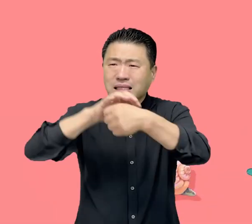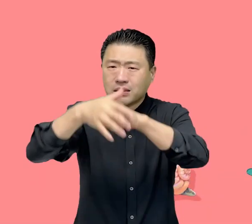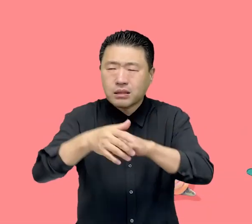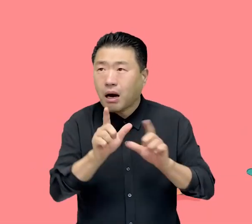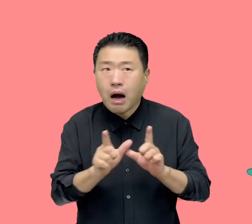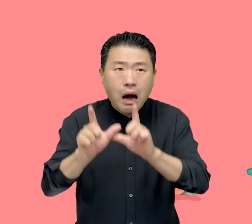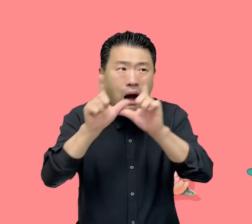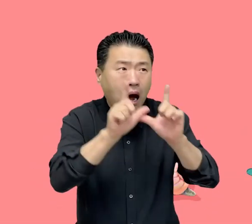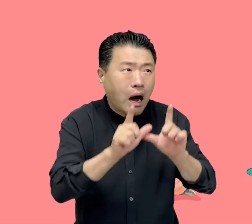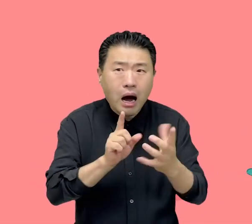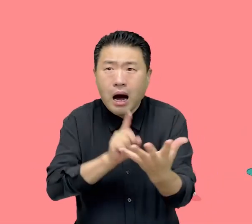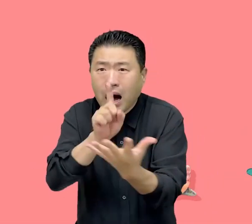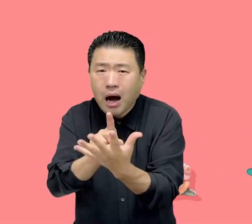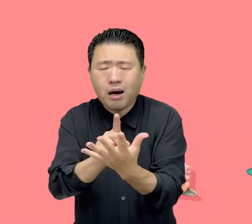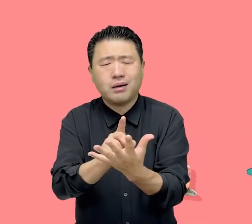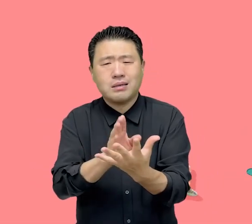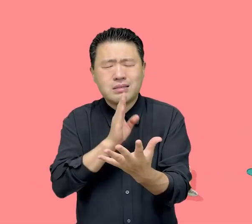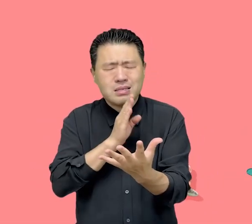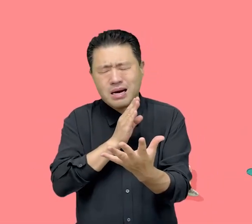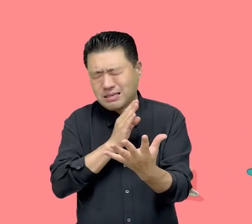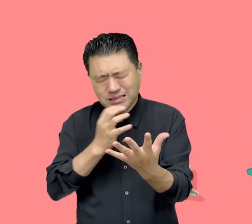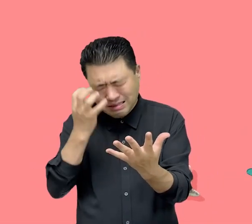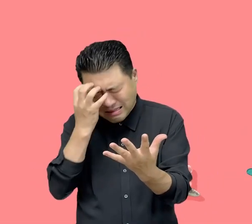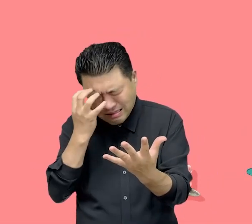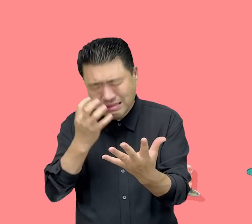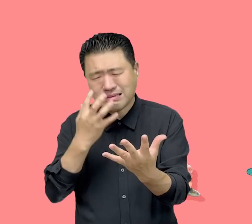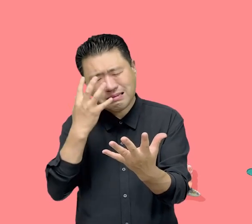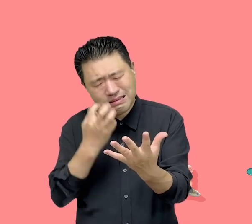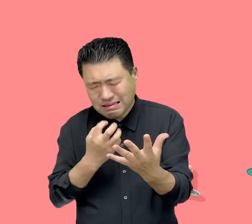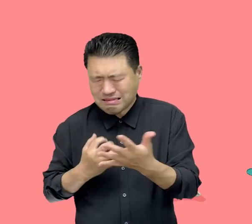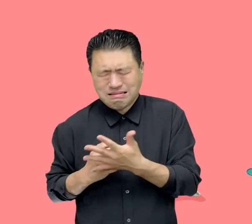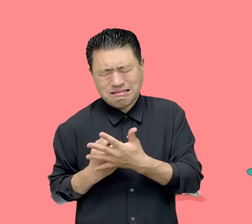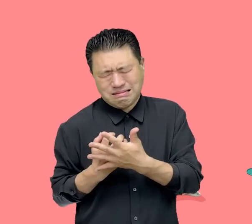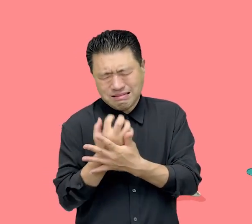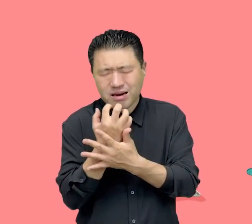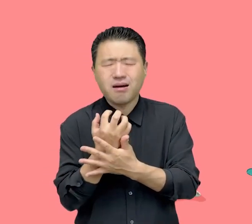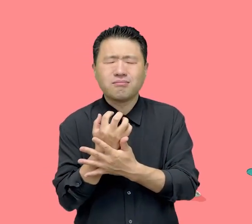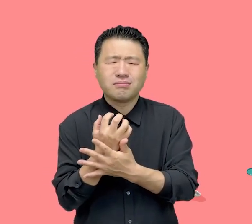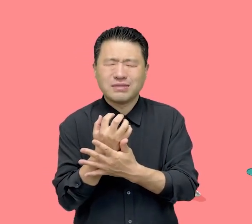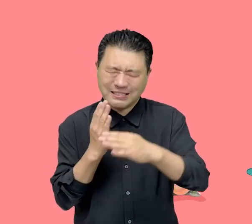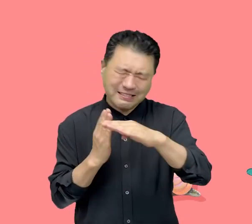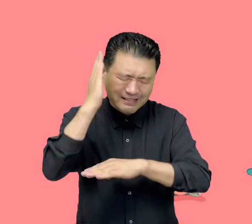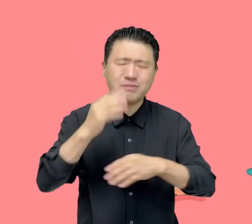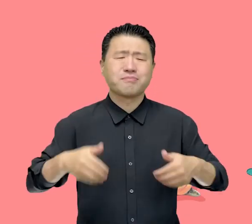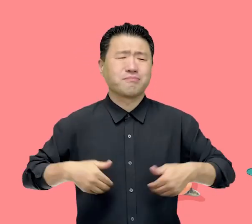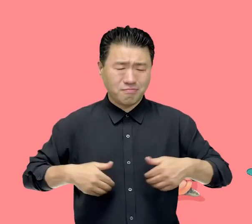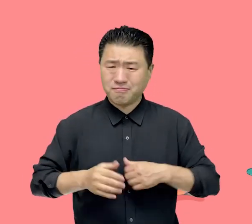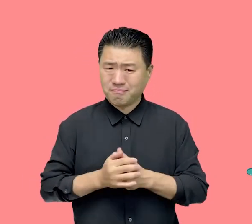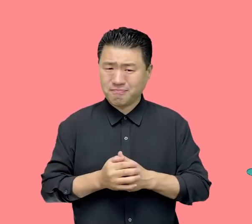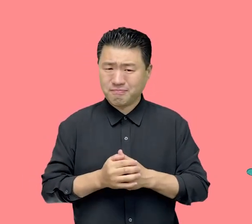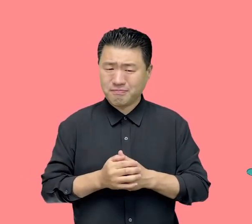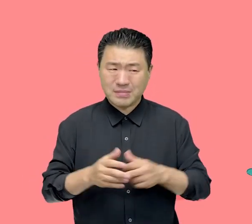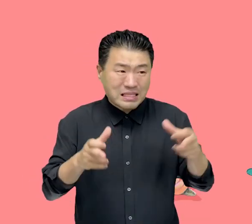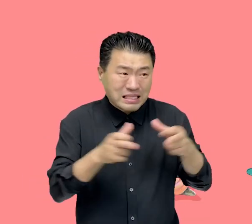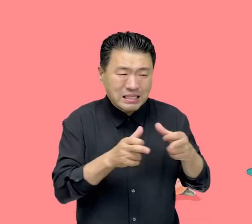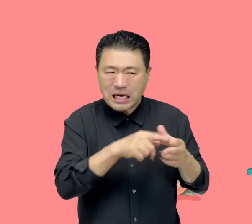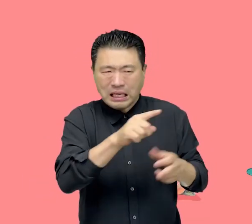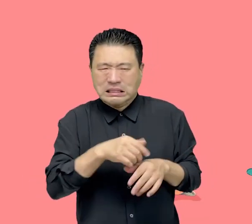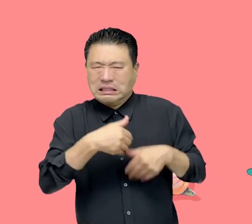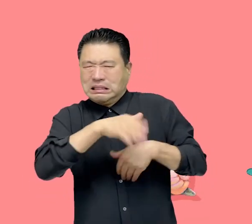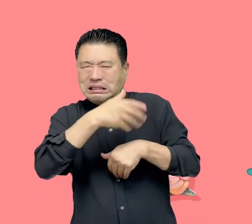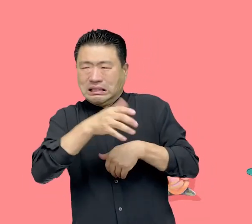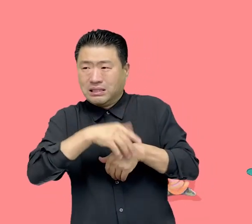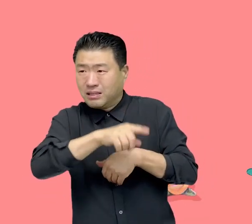가지고 세상을 사는 일은 서러움과 분노를 넘어서야 하는 일이다. 장애와의 동승을 힘들어하는